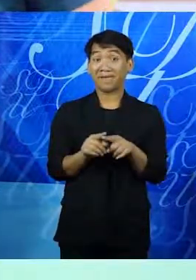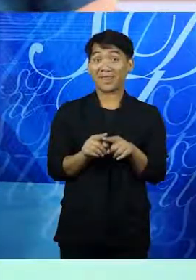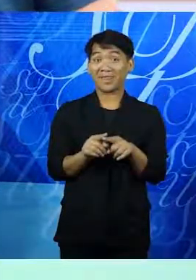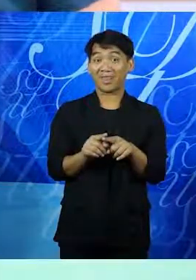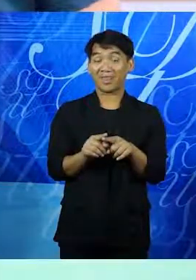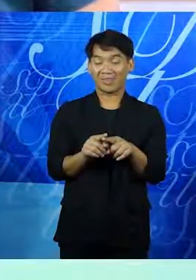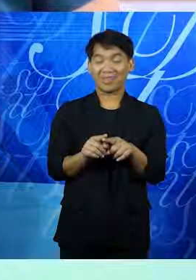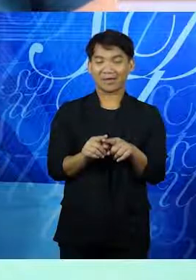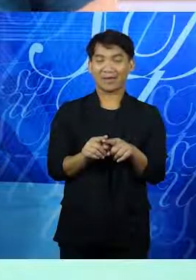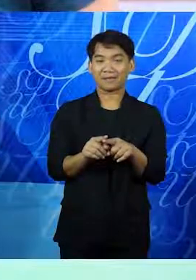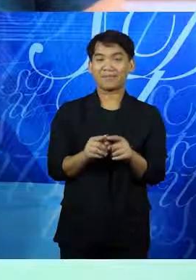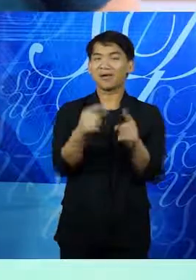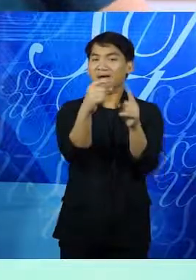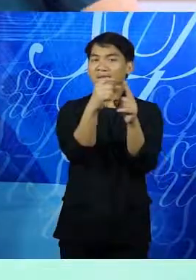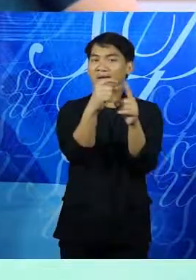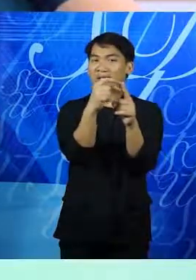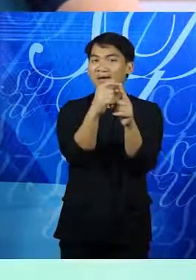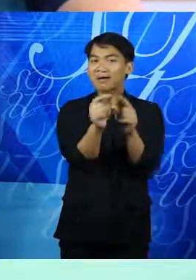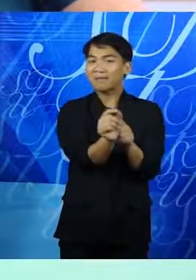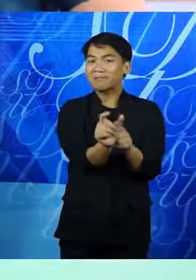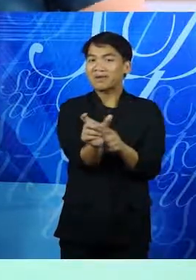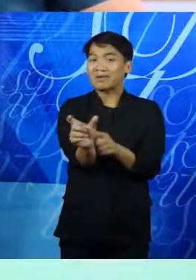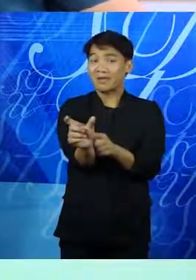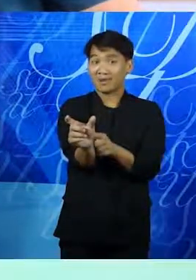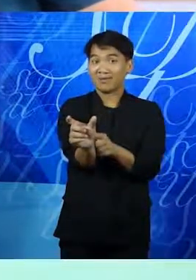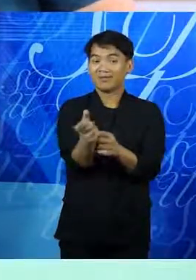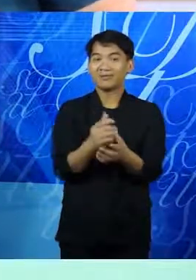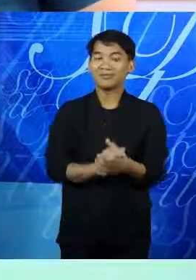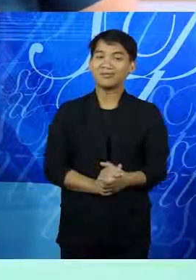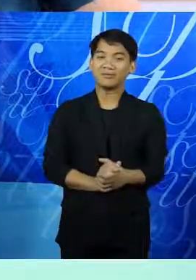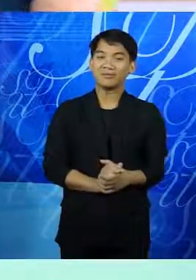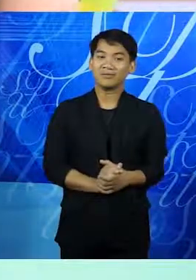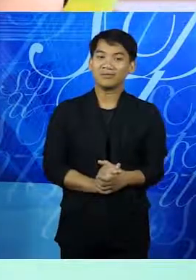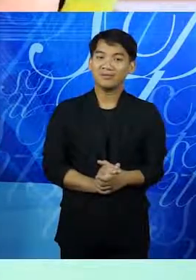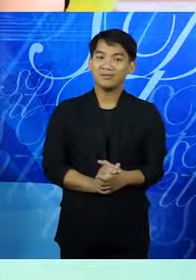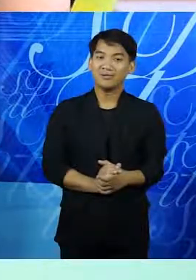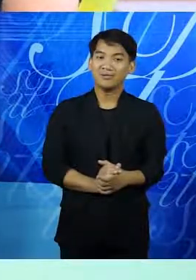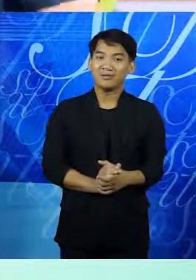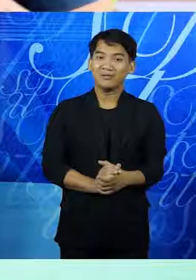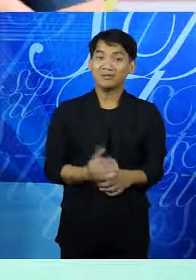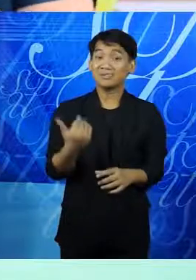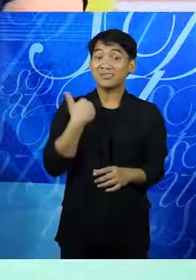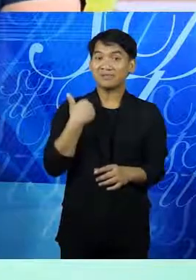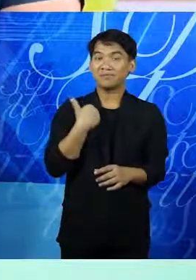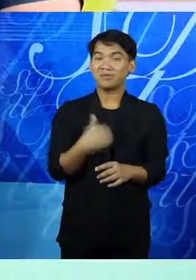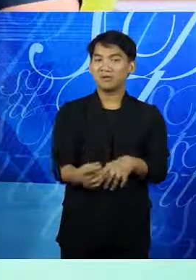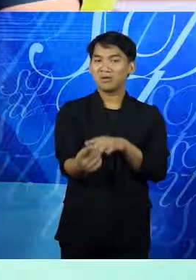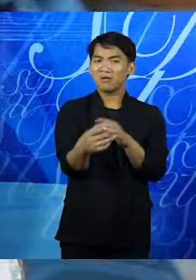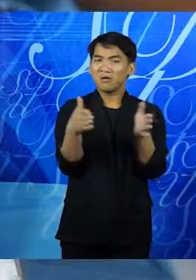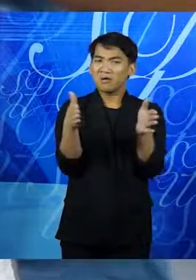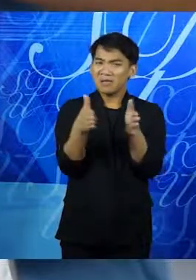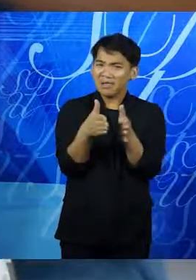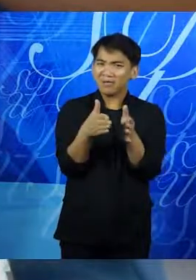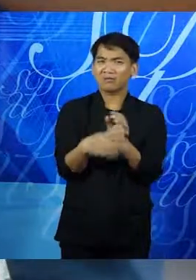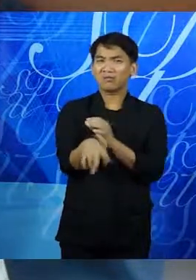ขยายเขาเรียกว่าเป็นคำขยายนะคะในคำขยายนี้เนี่ยนะคะจะมีนะคะคำว่าเล็ก